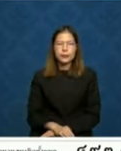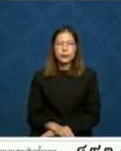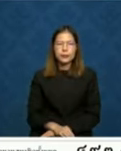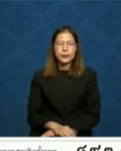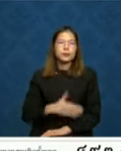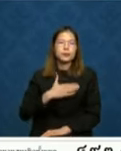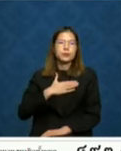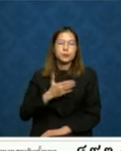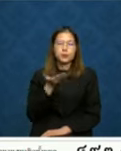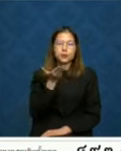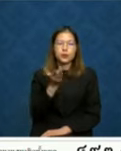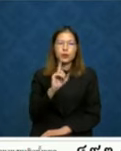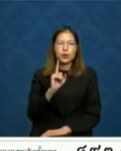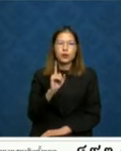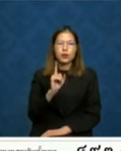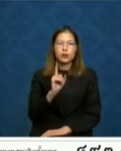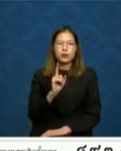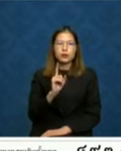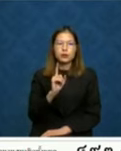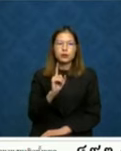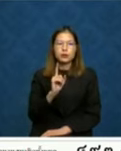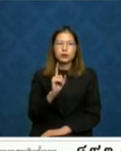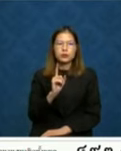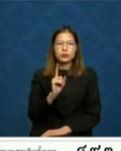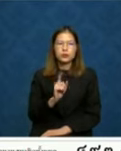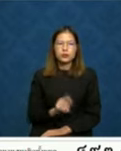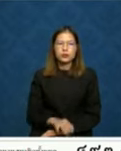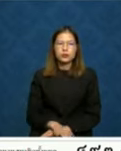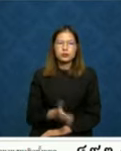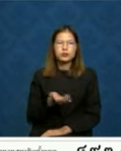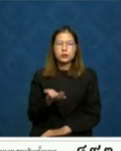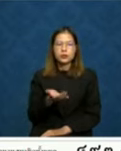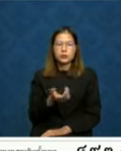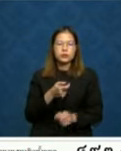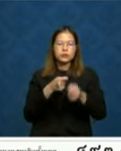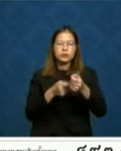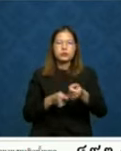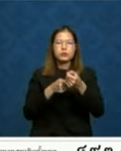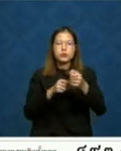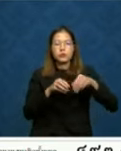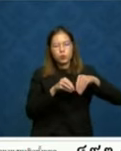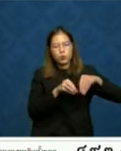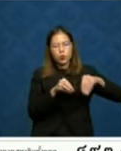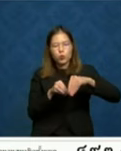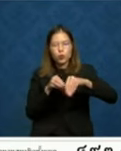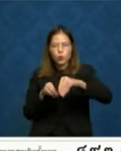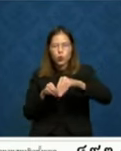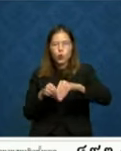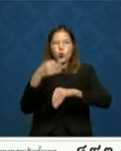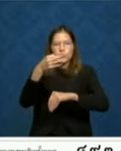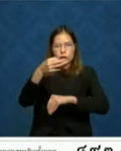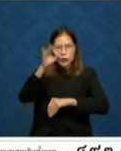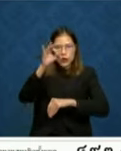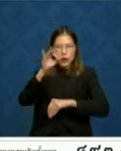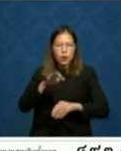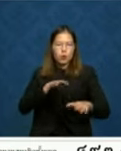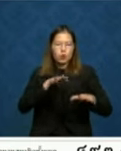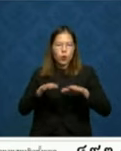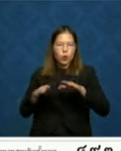ผมขอว่าขอให้เกษตรกรได้ปลูกอย่างเสรีเขาพร้อมที่จะส่งออก